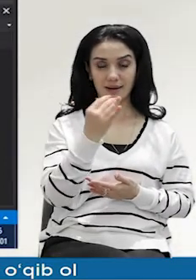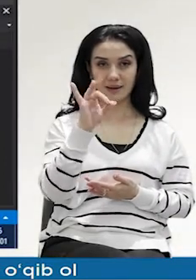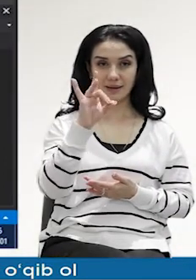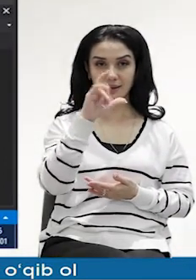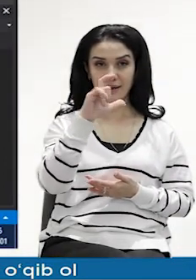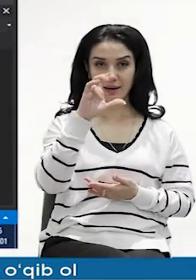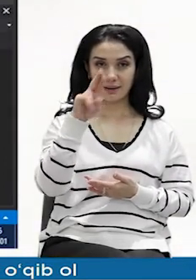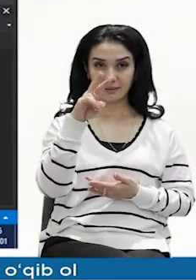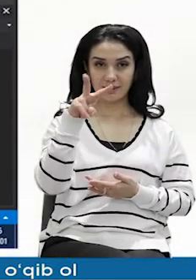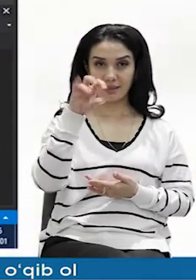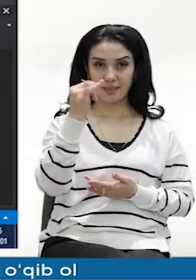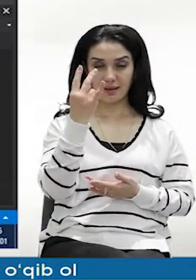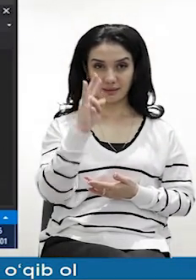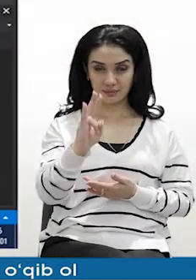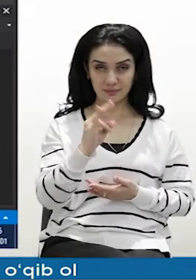parse